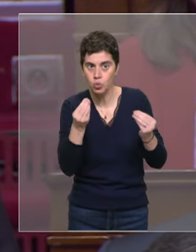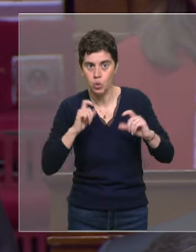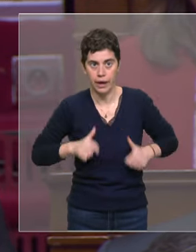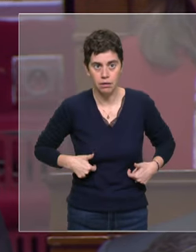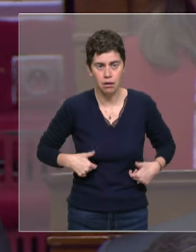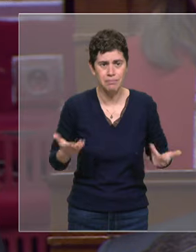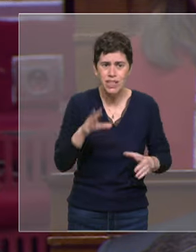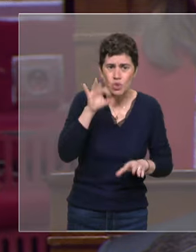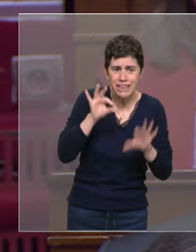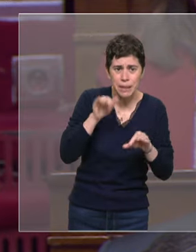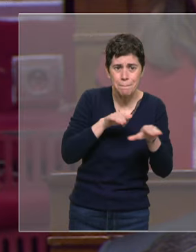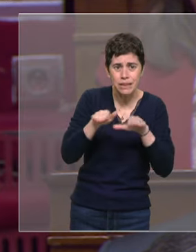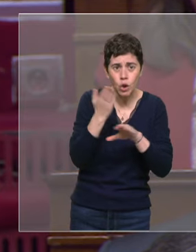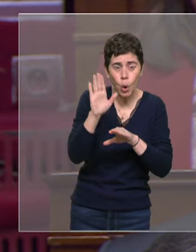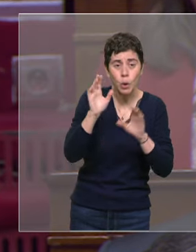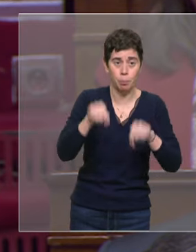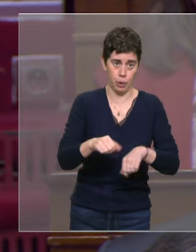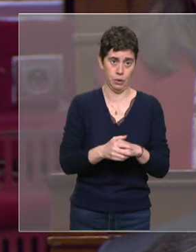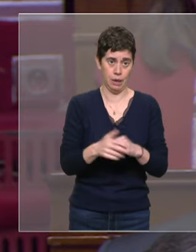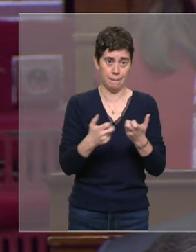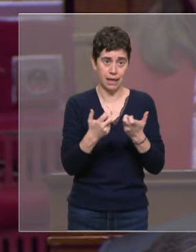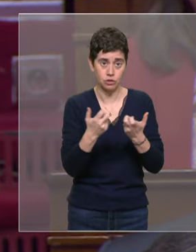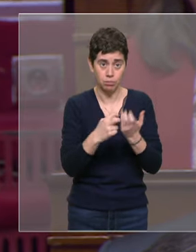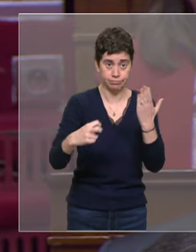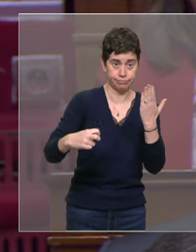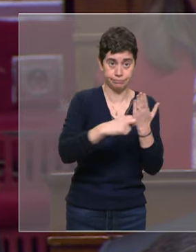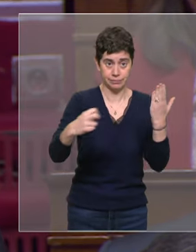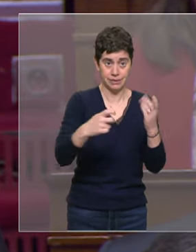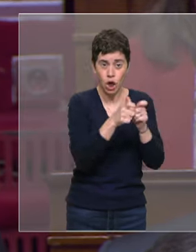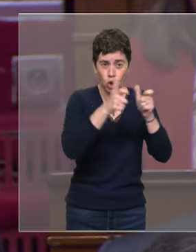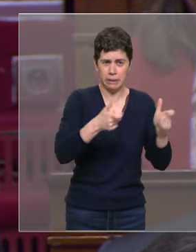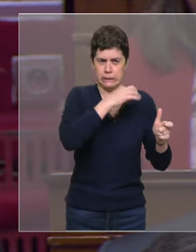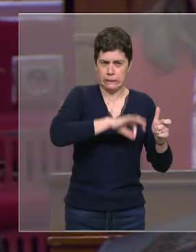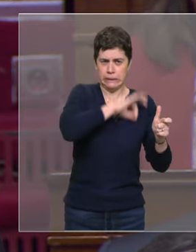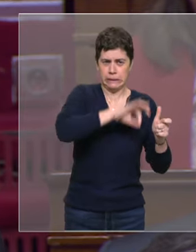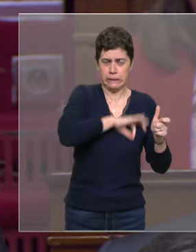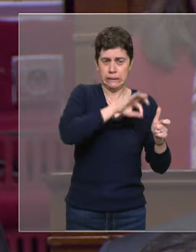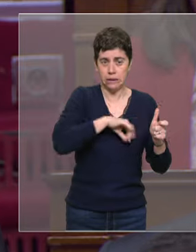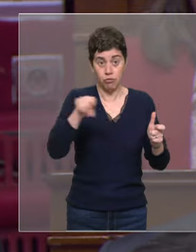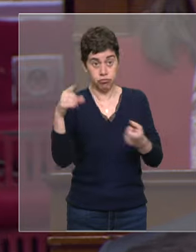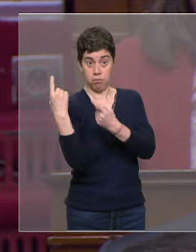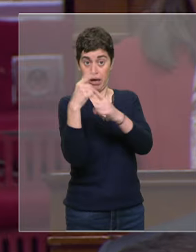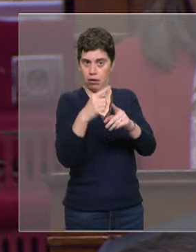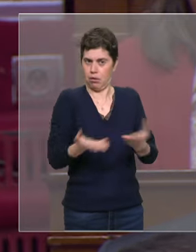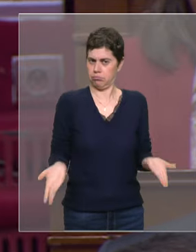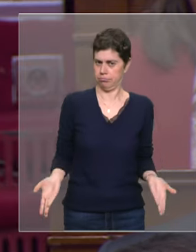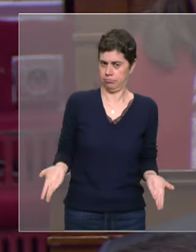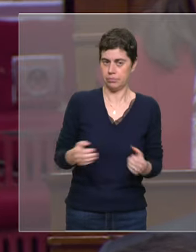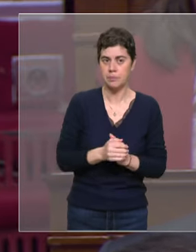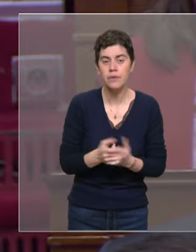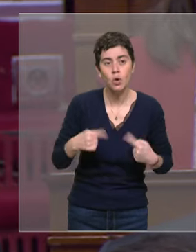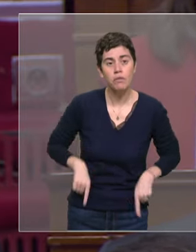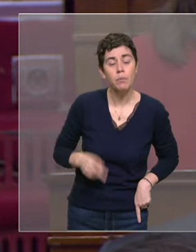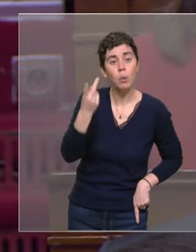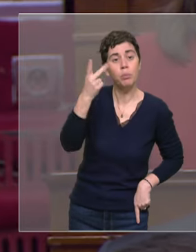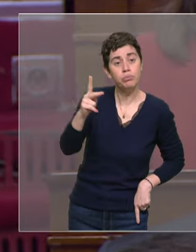pourtant possibles, à commencer par la taxation sur les super-profits à laquelle vous continuez de vous opposer. Surtout, votre gouvernement